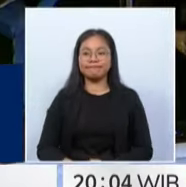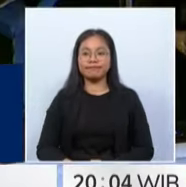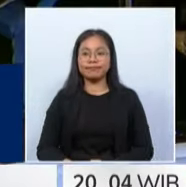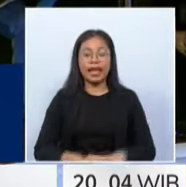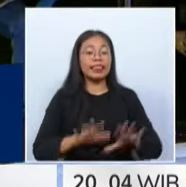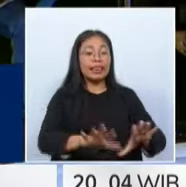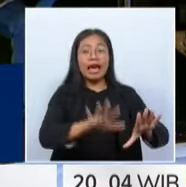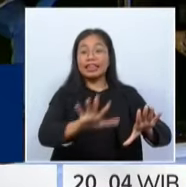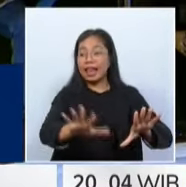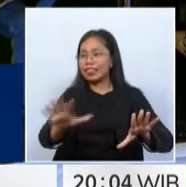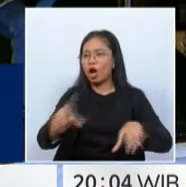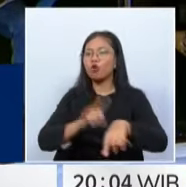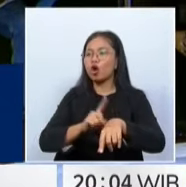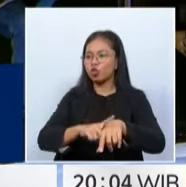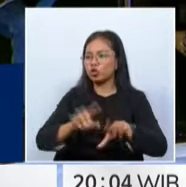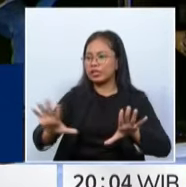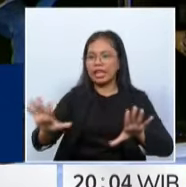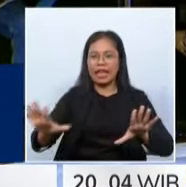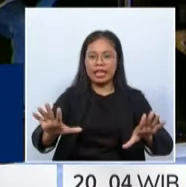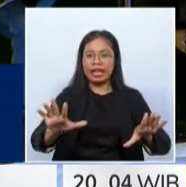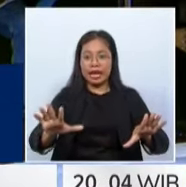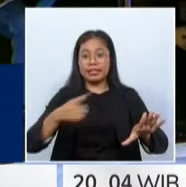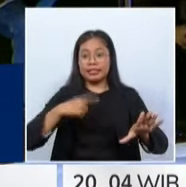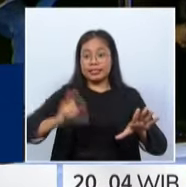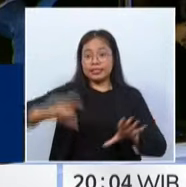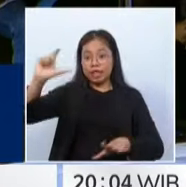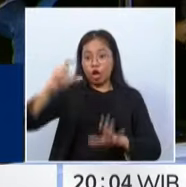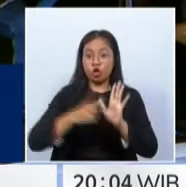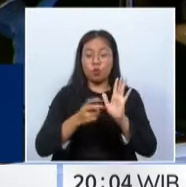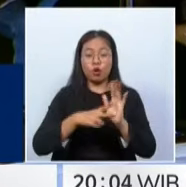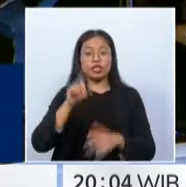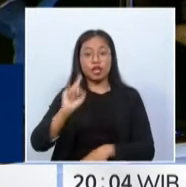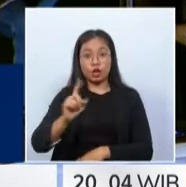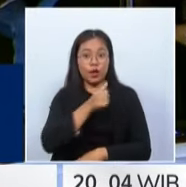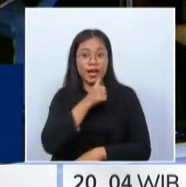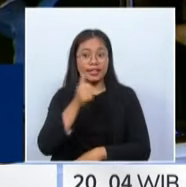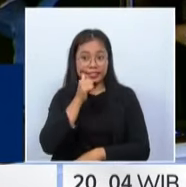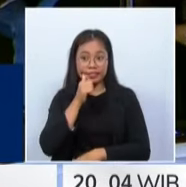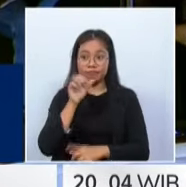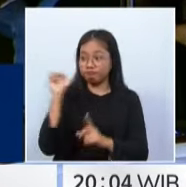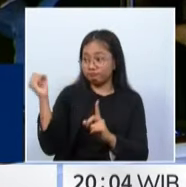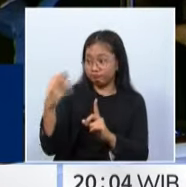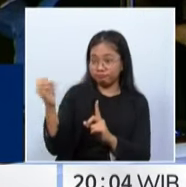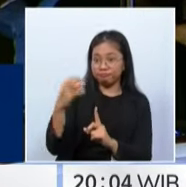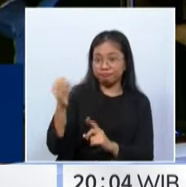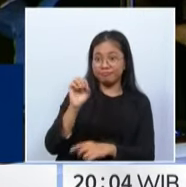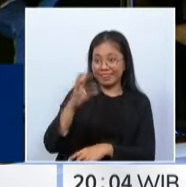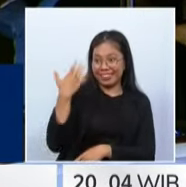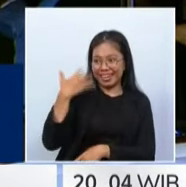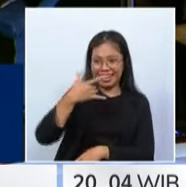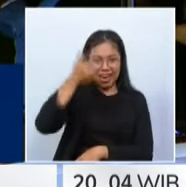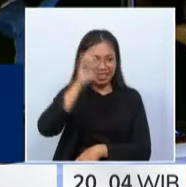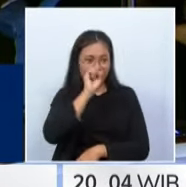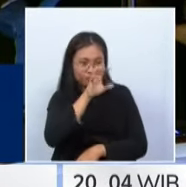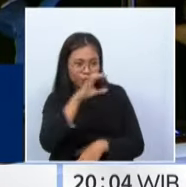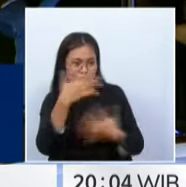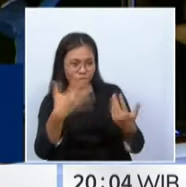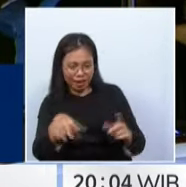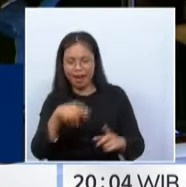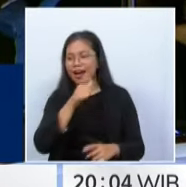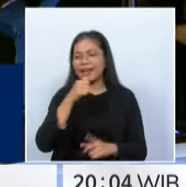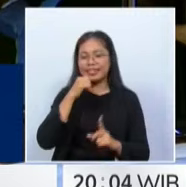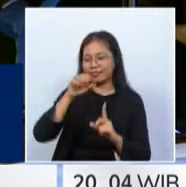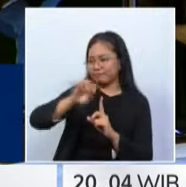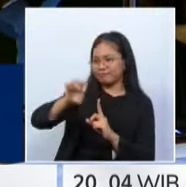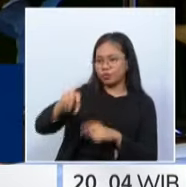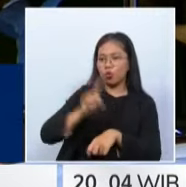tenang kami persilakan kepada calon Presiden Nomor 1 Bapak Anis Baswedan untuk menanggapi jawaban dari Pak Ganjar dalam waktu 1 menit kami